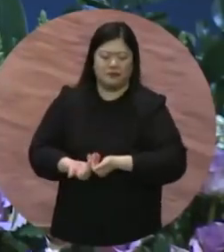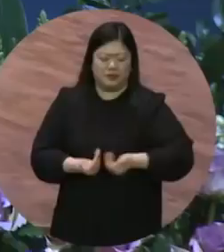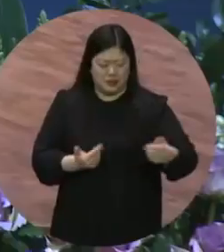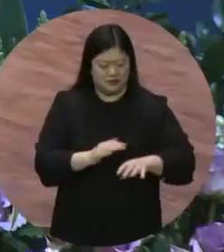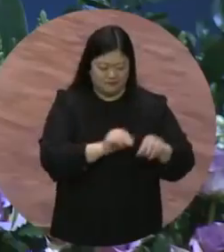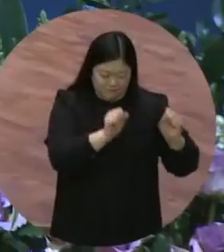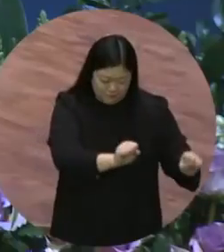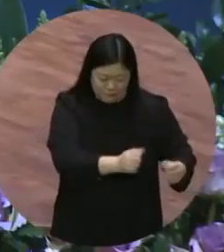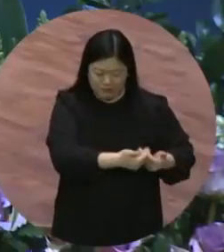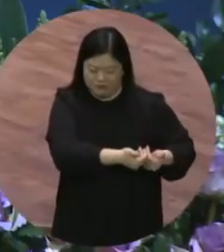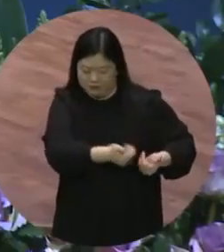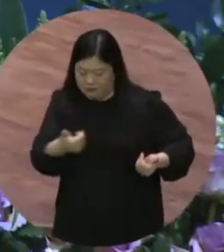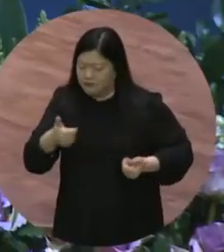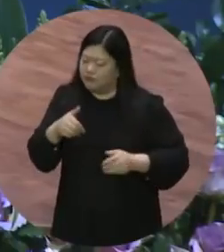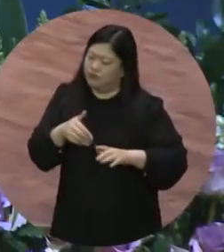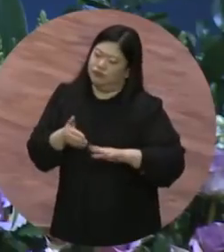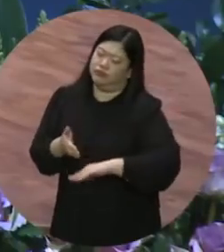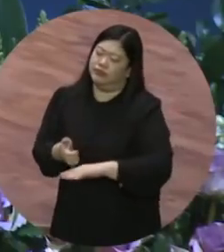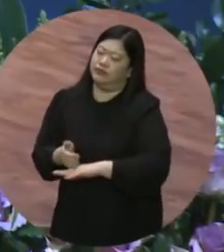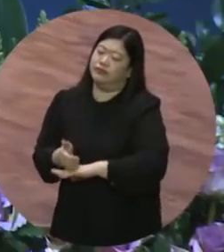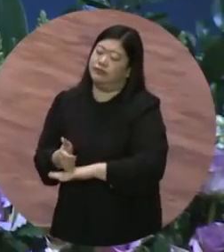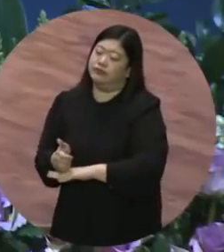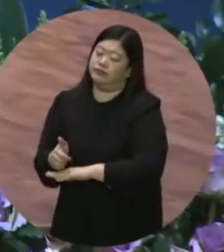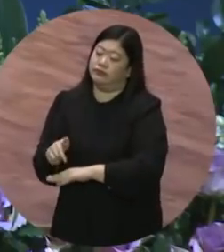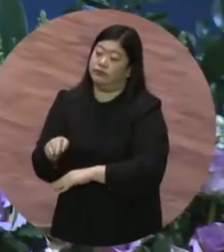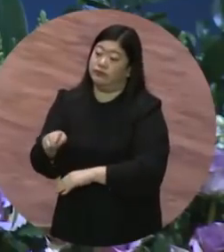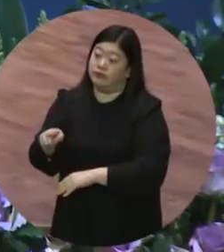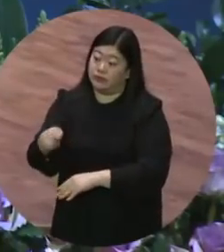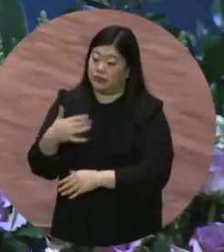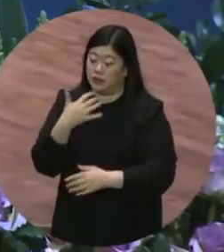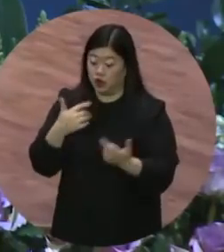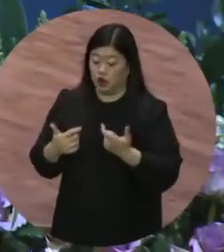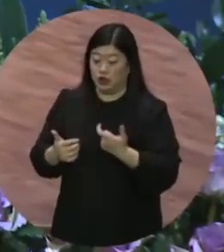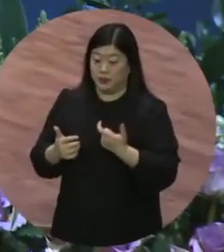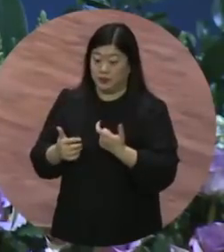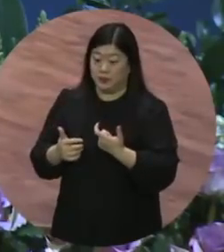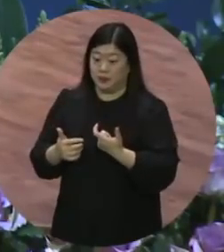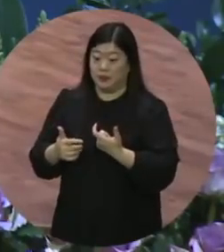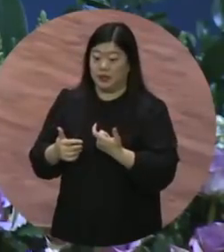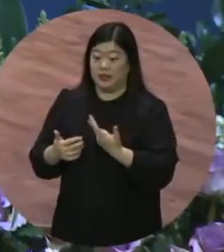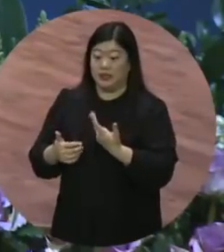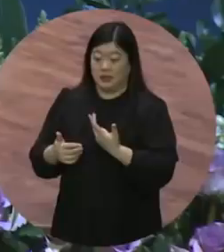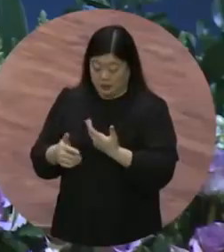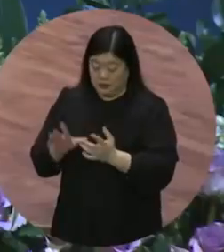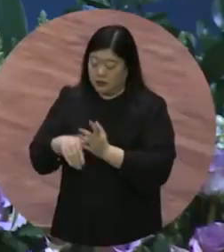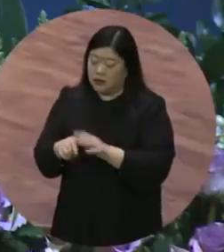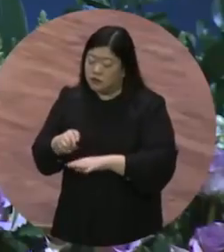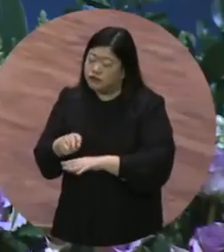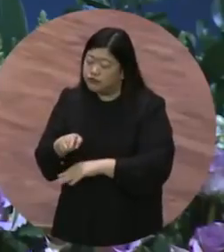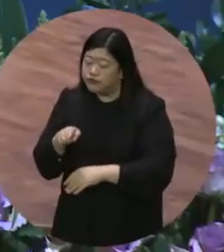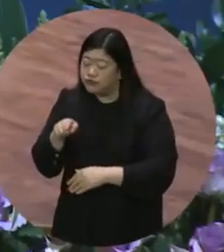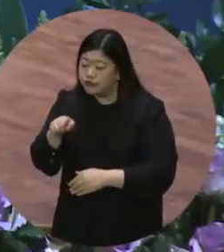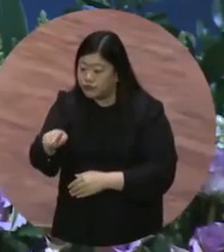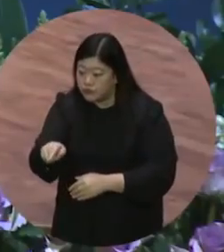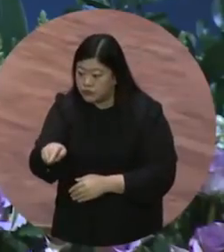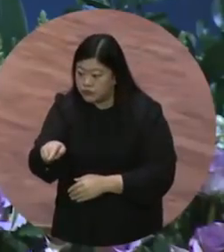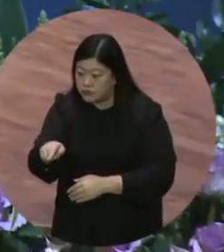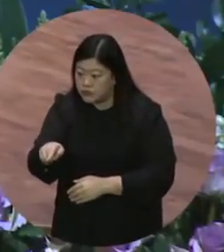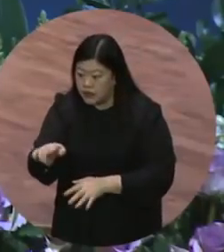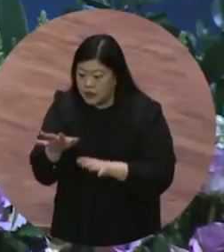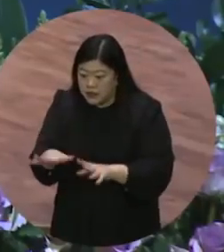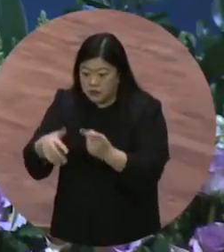하나님이 지시한 가나안으로 출발했어요. 그런데 지금 12장의 메시지는 가나안 땅이